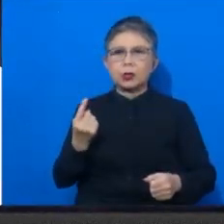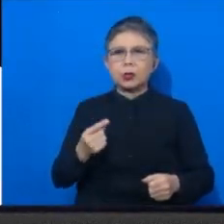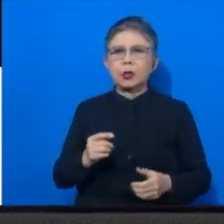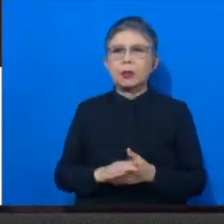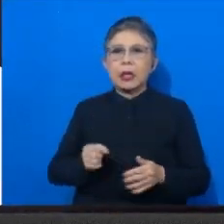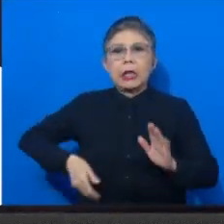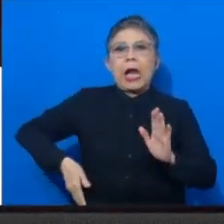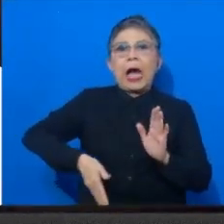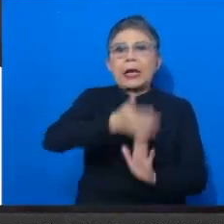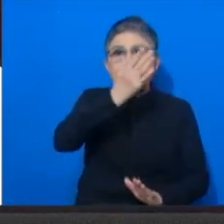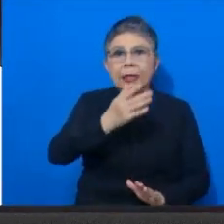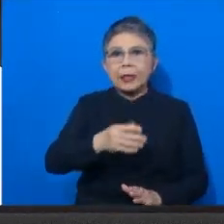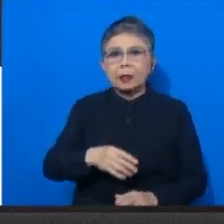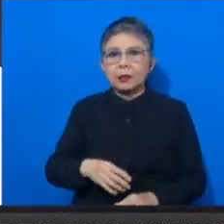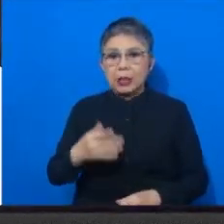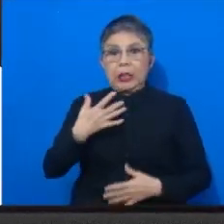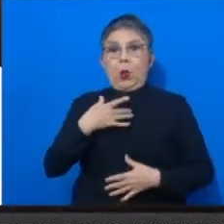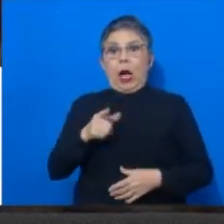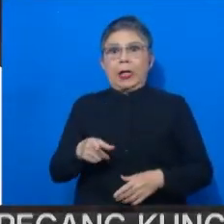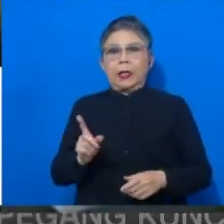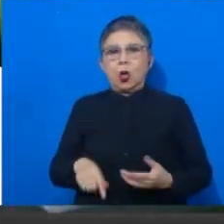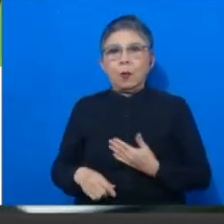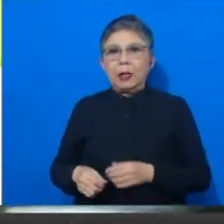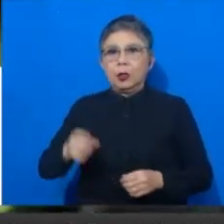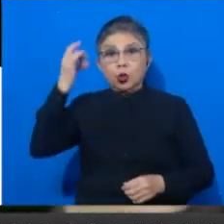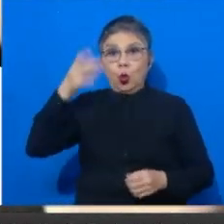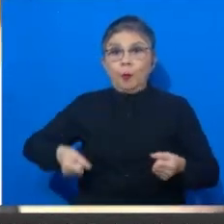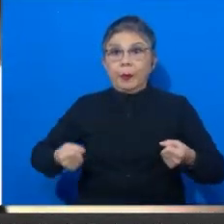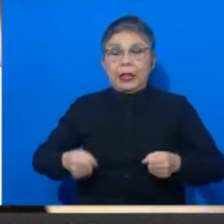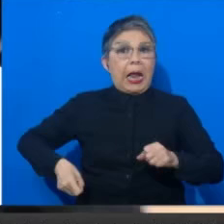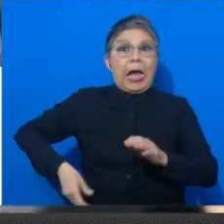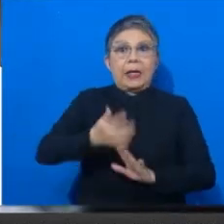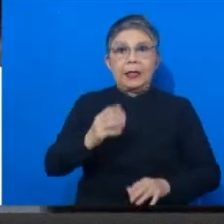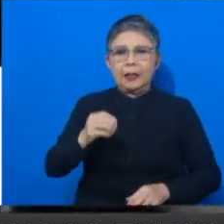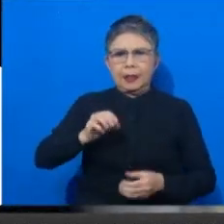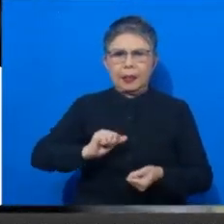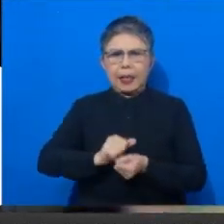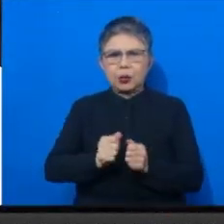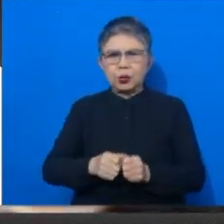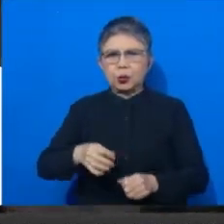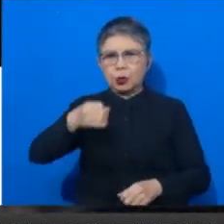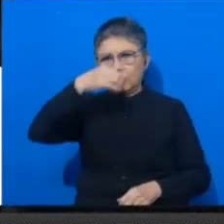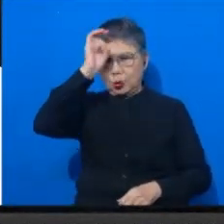diketahui kabur usai mengetahui ada korban. Kasus kecelakaan ini kini tengah